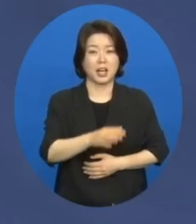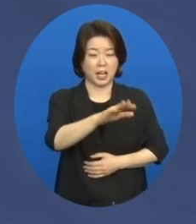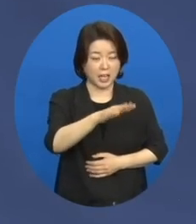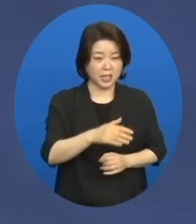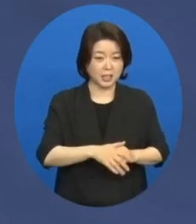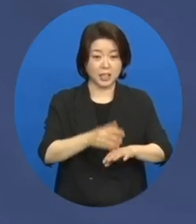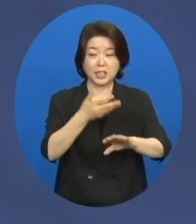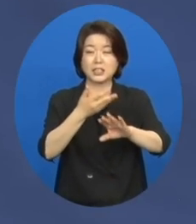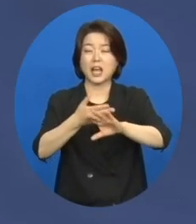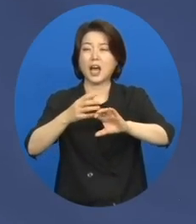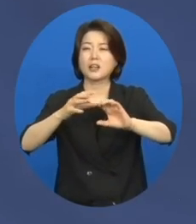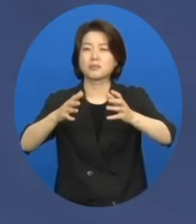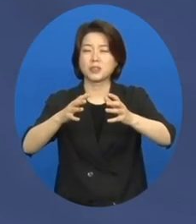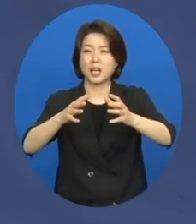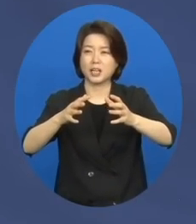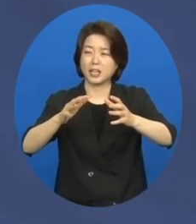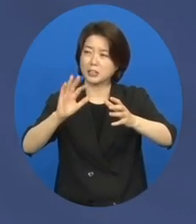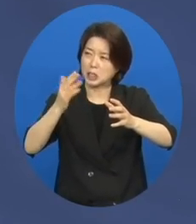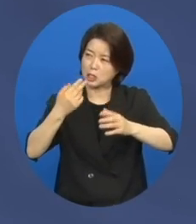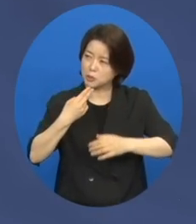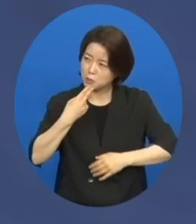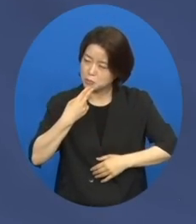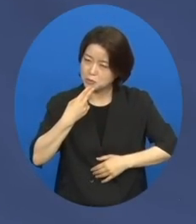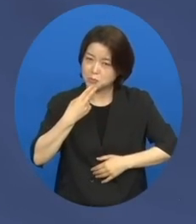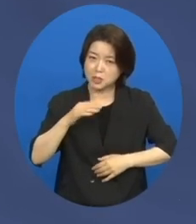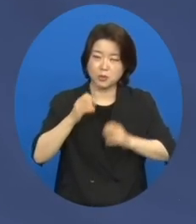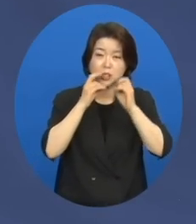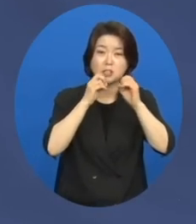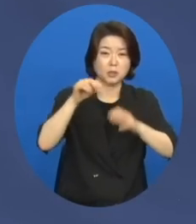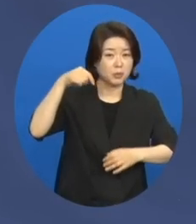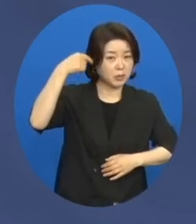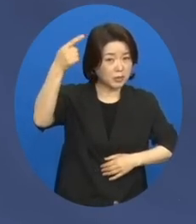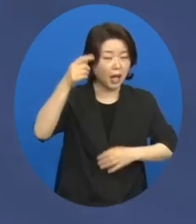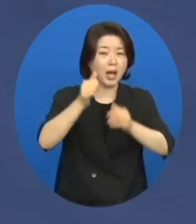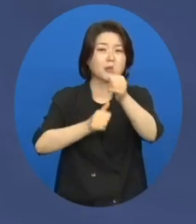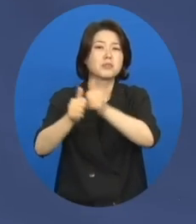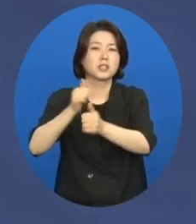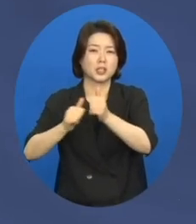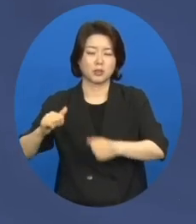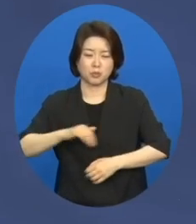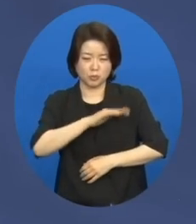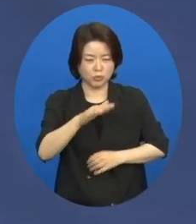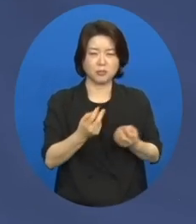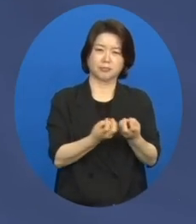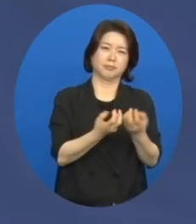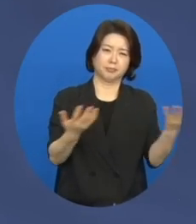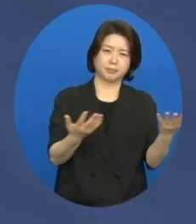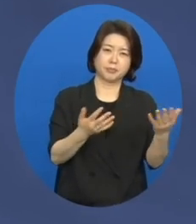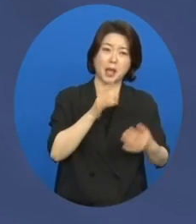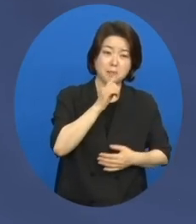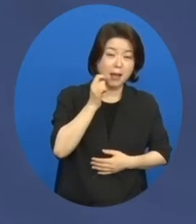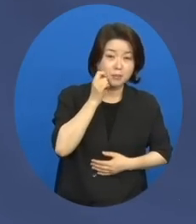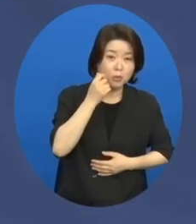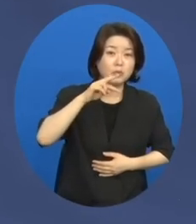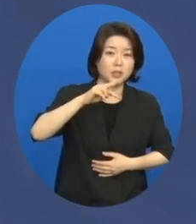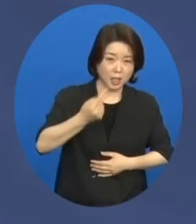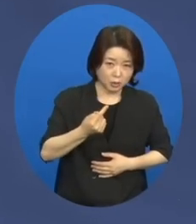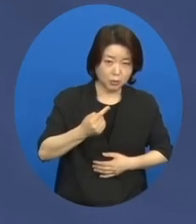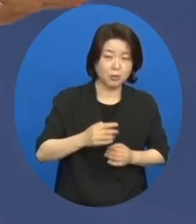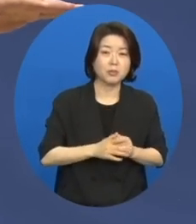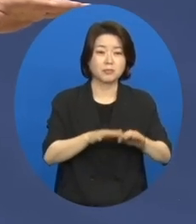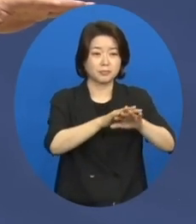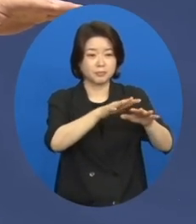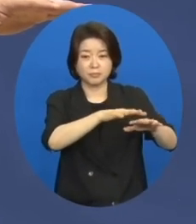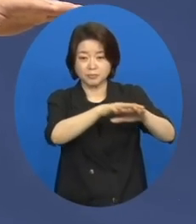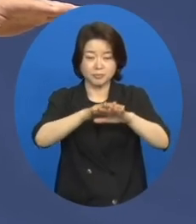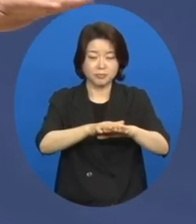되지 않으면 선교의 이제 이 세대, 저희의 다음 세대는, 우리 세대는 어쩔 수 없이 말을 못해도 일단 가서